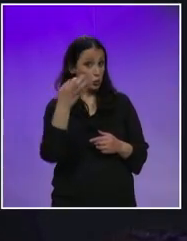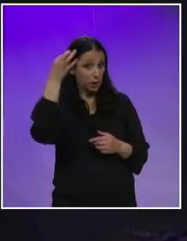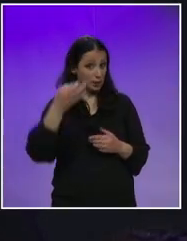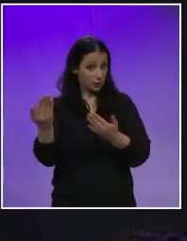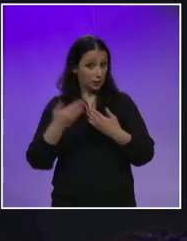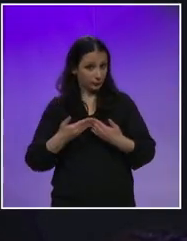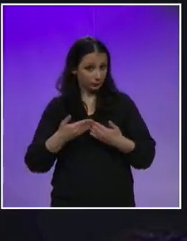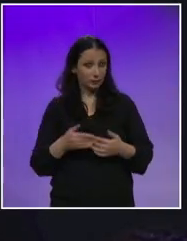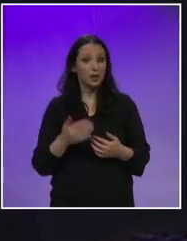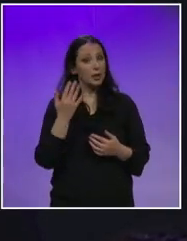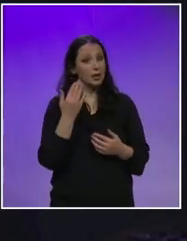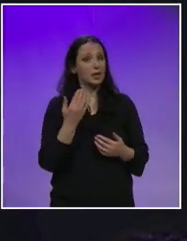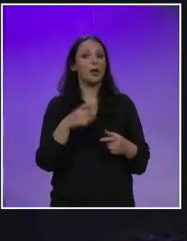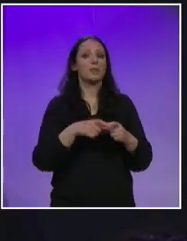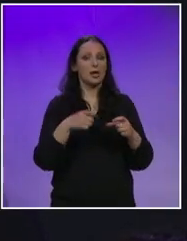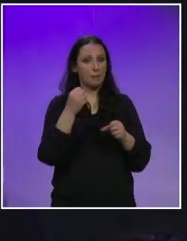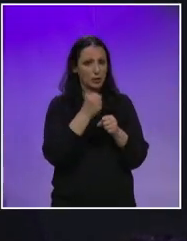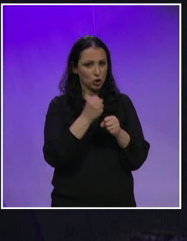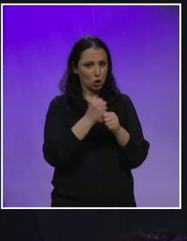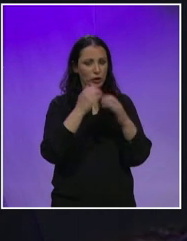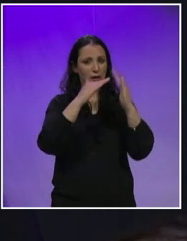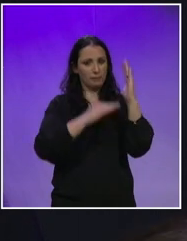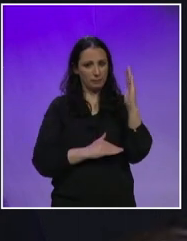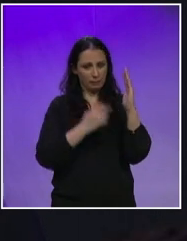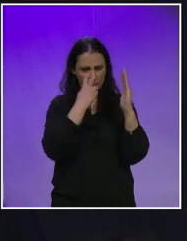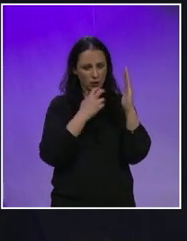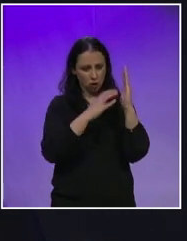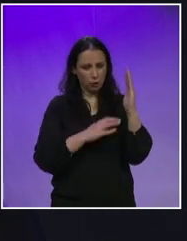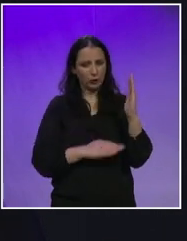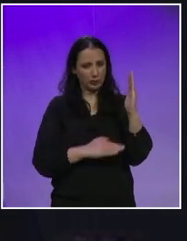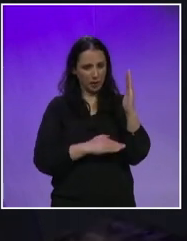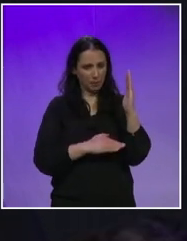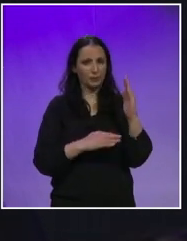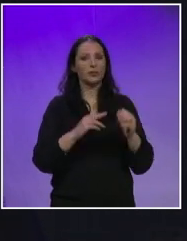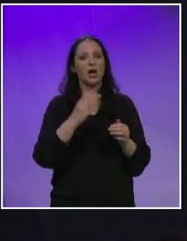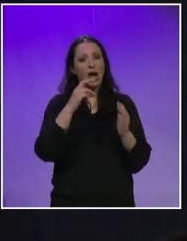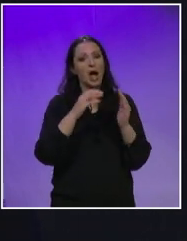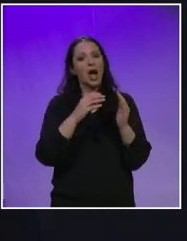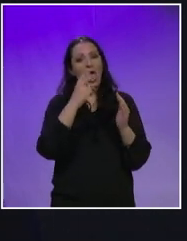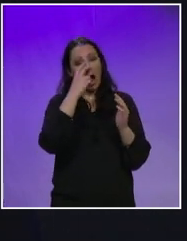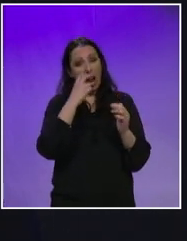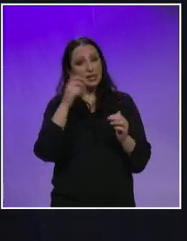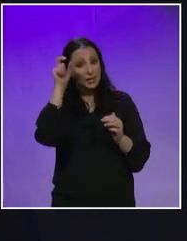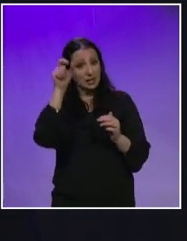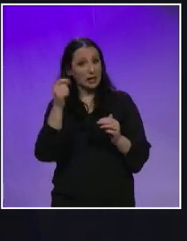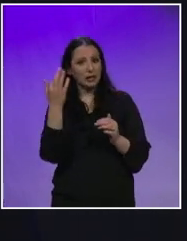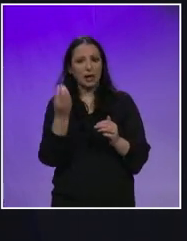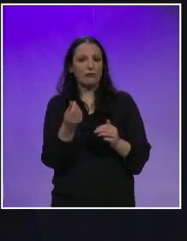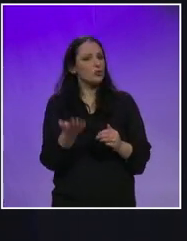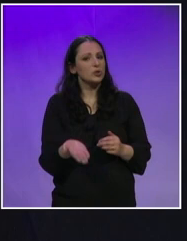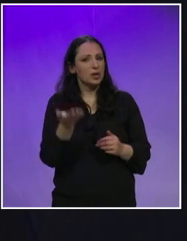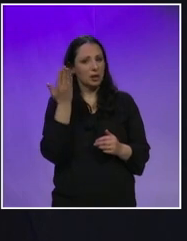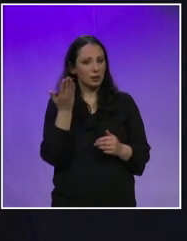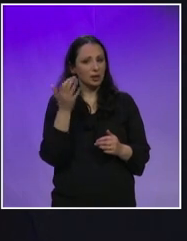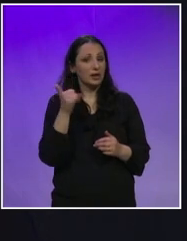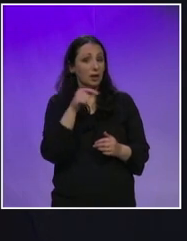seri zziddu il-pensjoni minima? Uwan zian, kem seri kun qatiju wiktar mille qatiju l-lum jekkentum tkunu fil